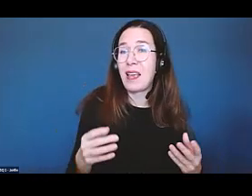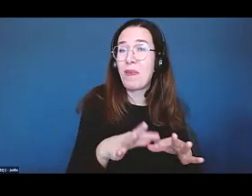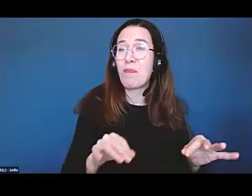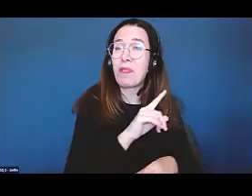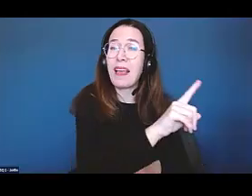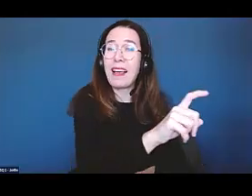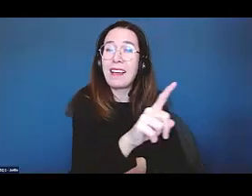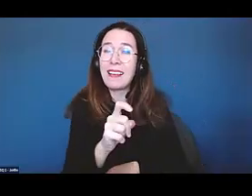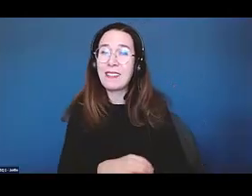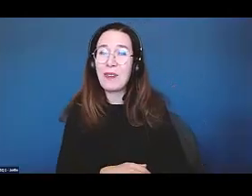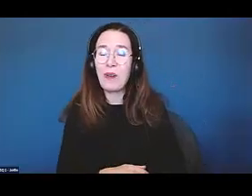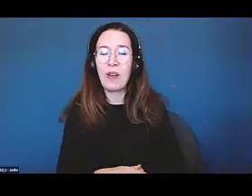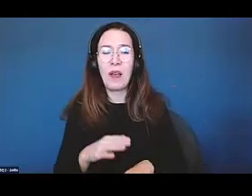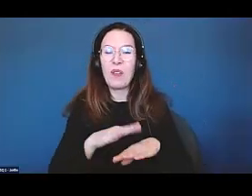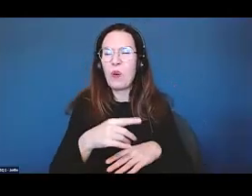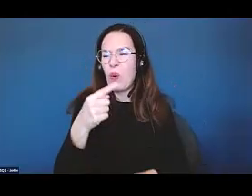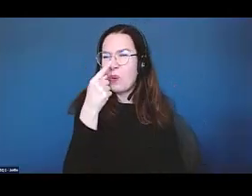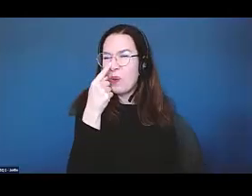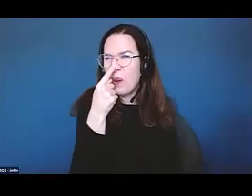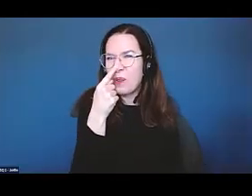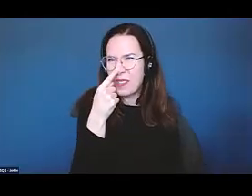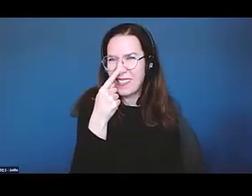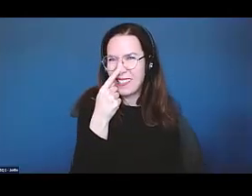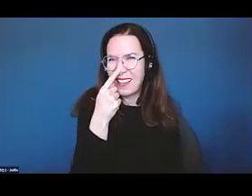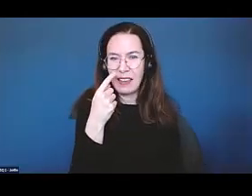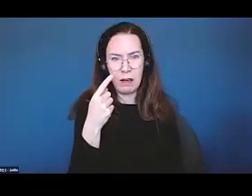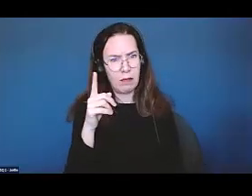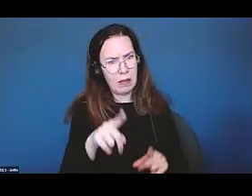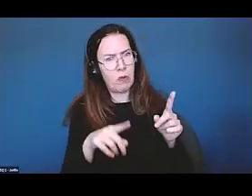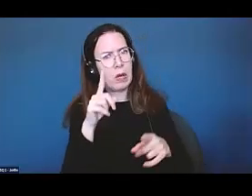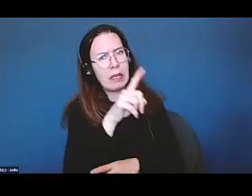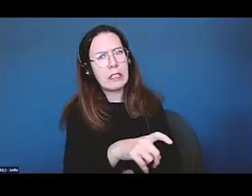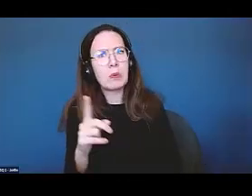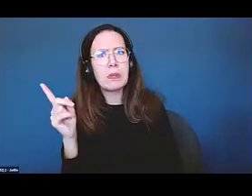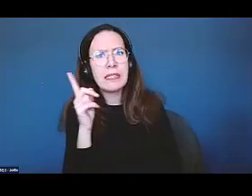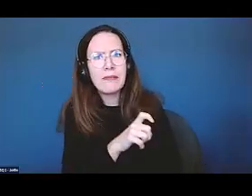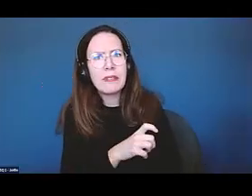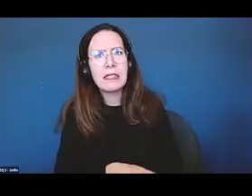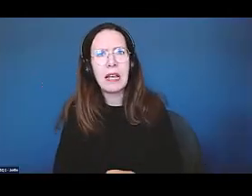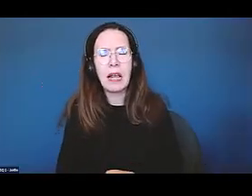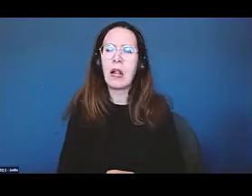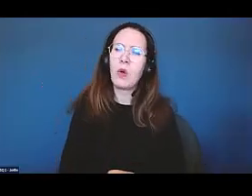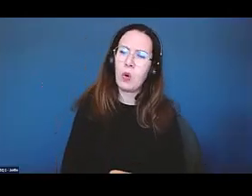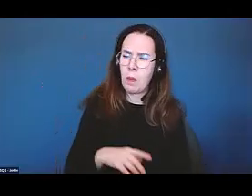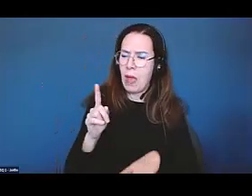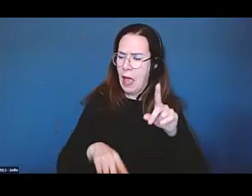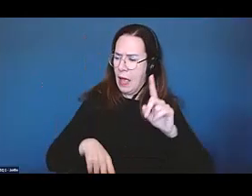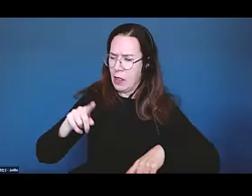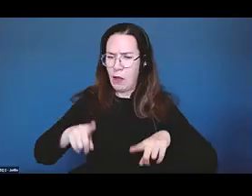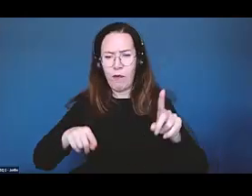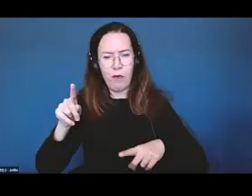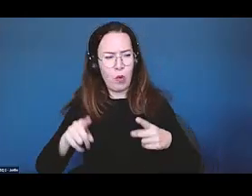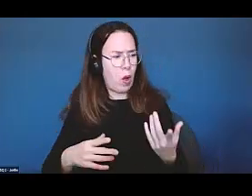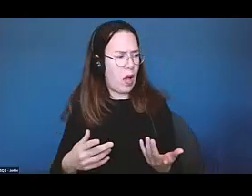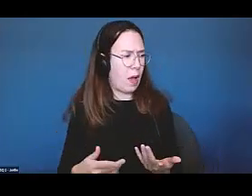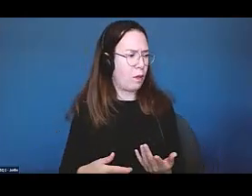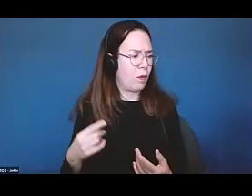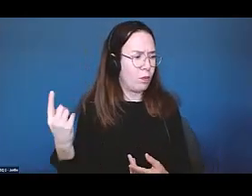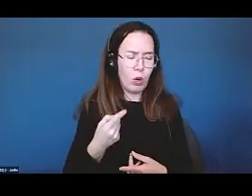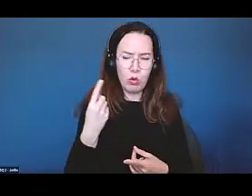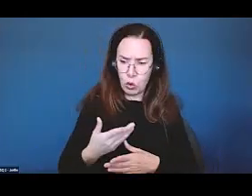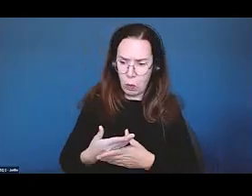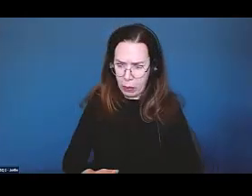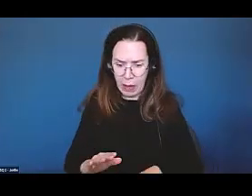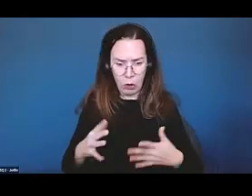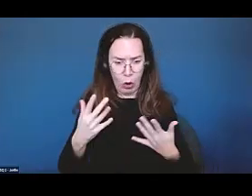simples. Alors, en parlant de la curiosité, on posait des questions difficiles, même si on savait que parfois on ne serait